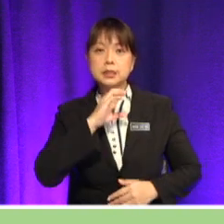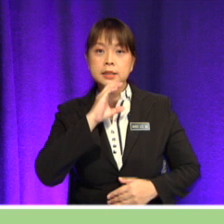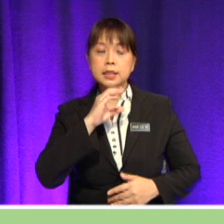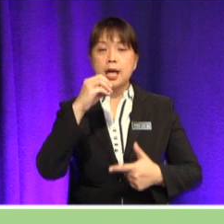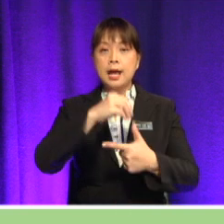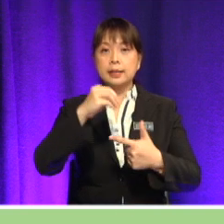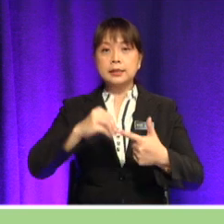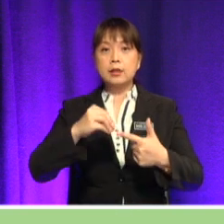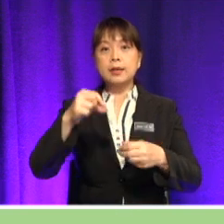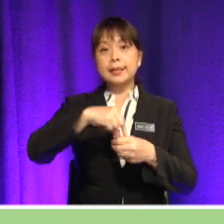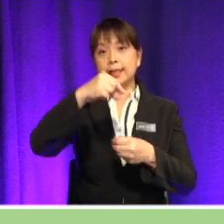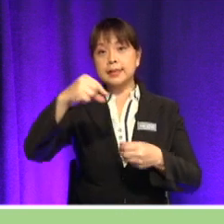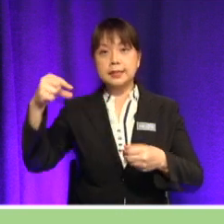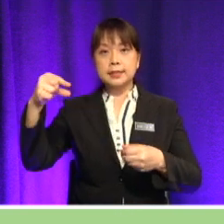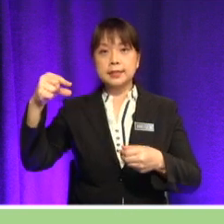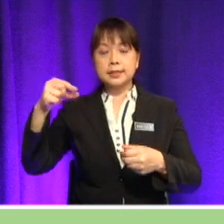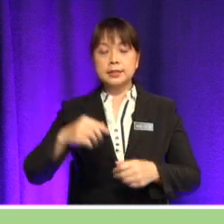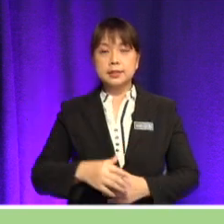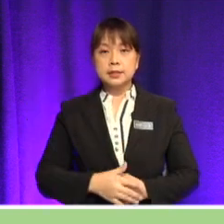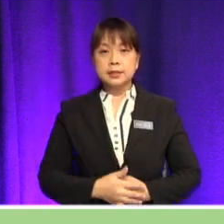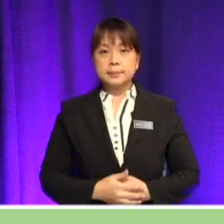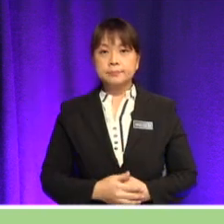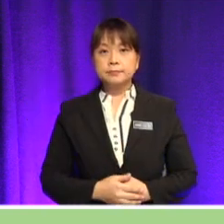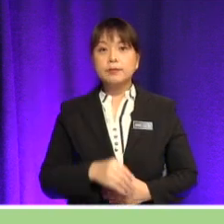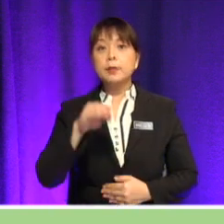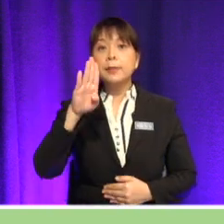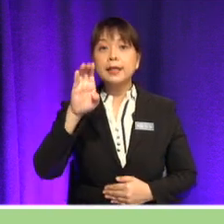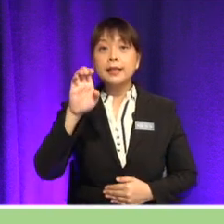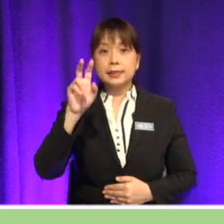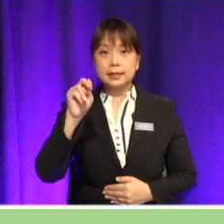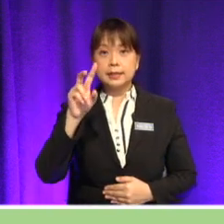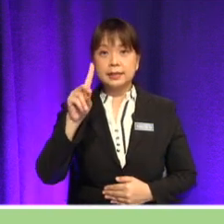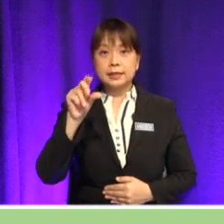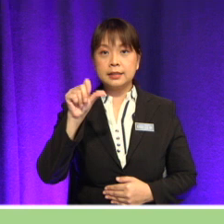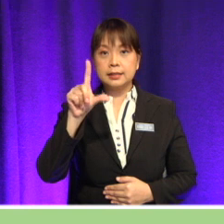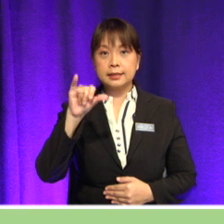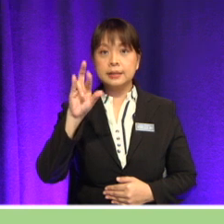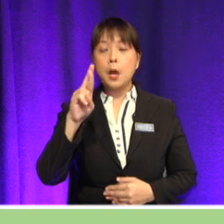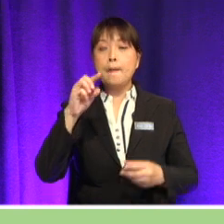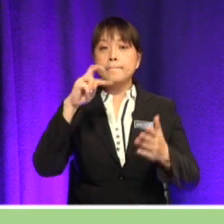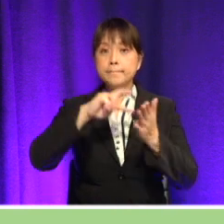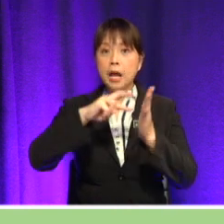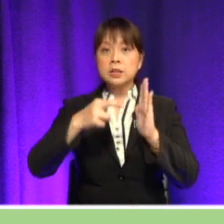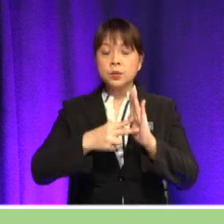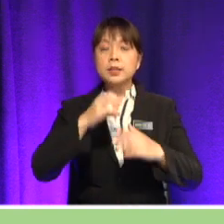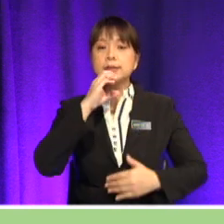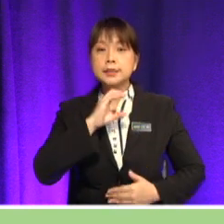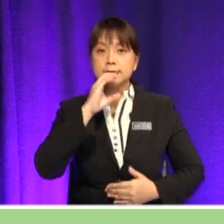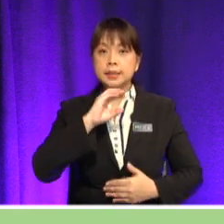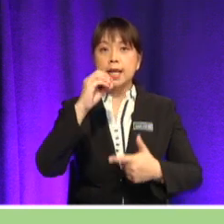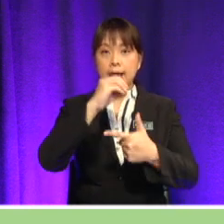sepatu kita sebut benalir Oke dalam satu sistem yang tertutup adalah seragam pada keseluruhan